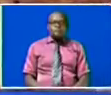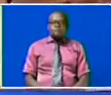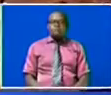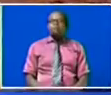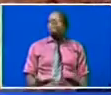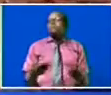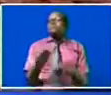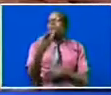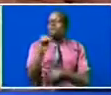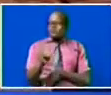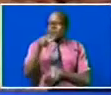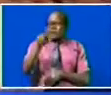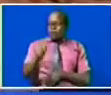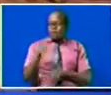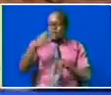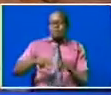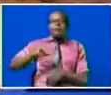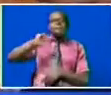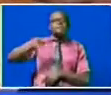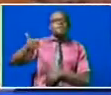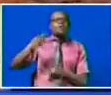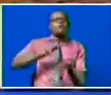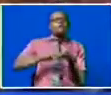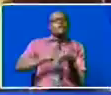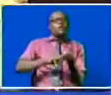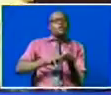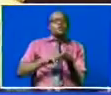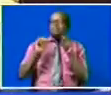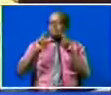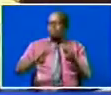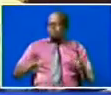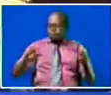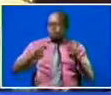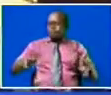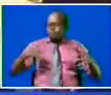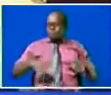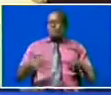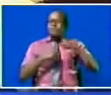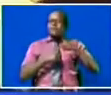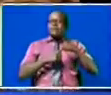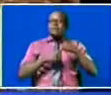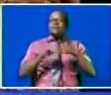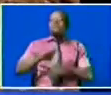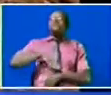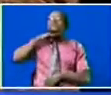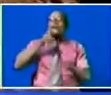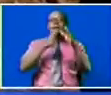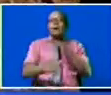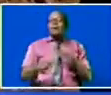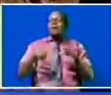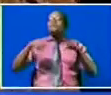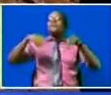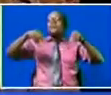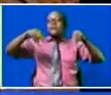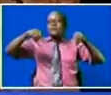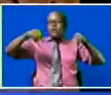Takriban kilomita 40 kutoka mjini Migori, juhudi za kutafuta miili ya watu sita wanaohofiwa kufunikwa ndani ya mashimo ya timbo